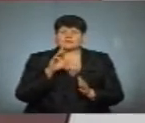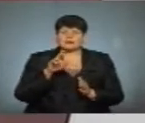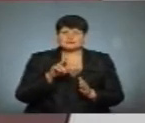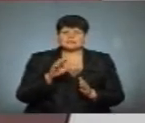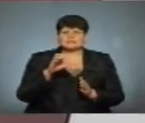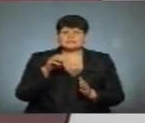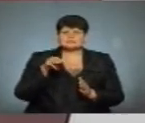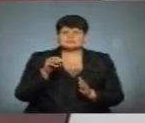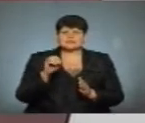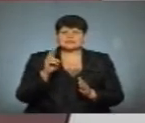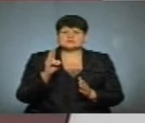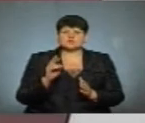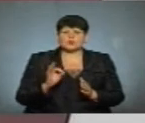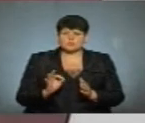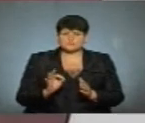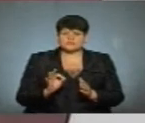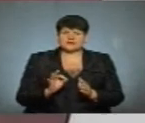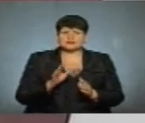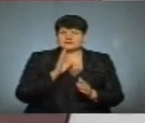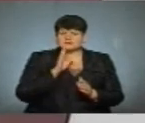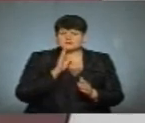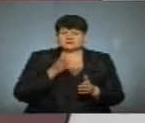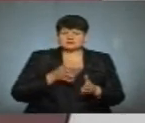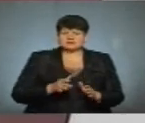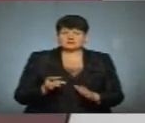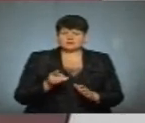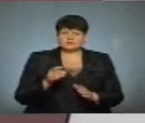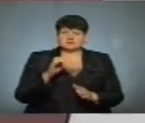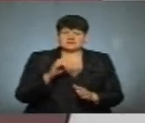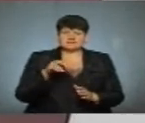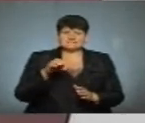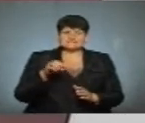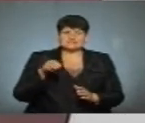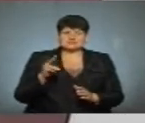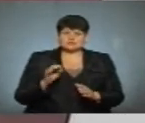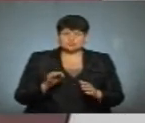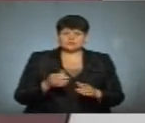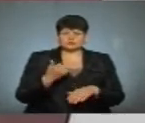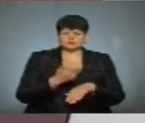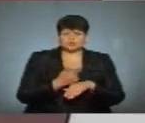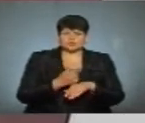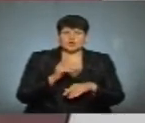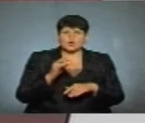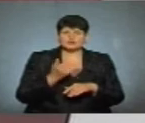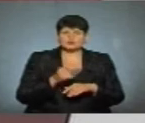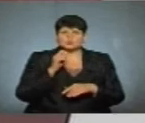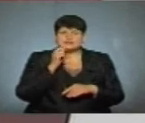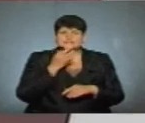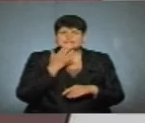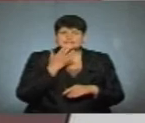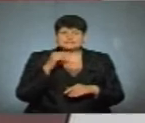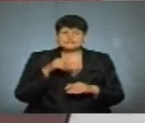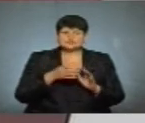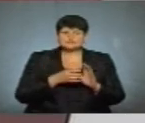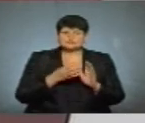директор архіву Федір Полянський. Уродженка Тернопільщини Слава Стецько очолювала Конгрес українських націоналістів з